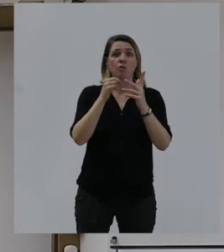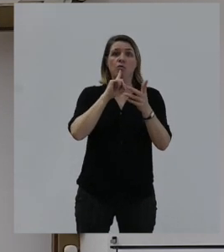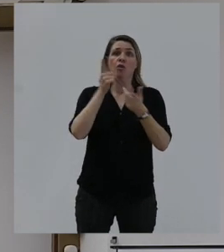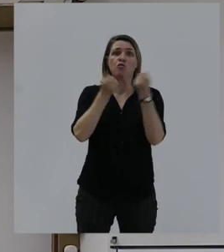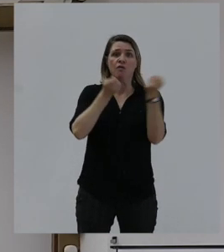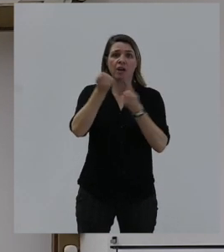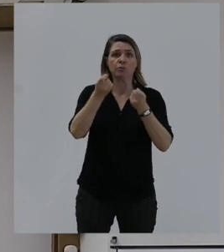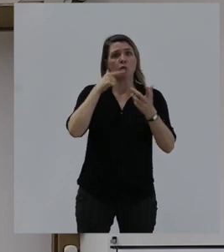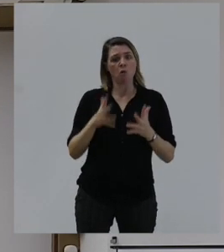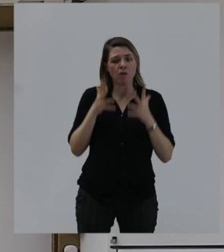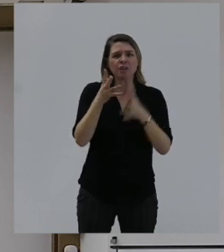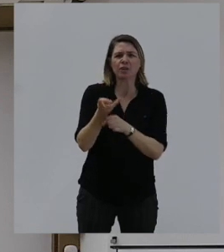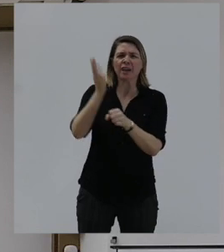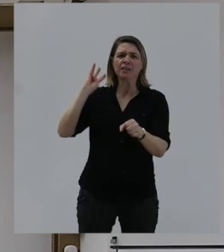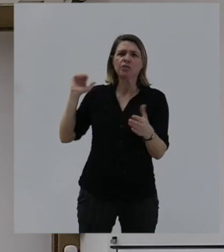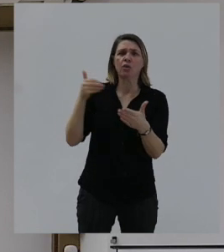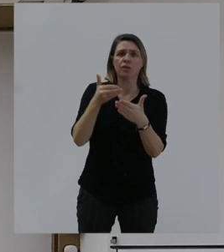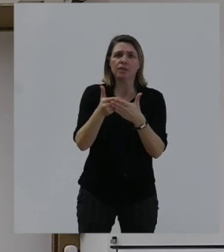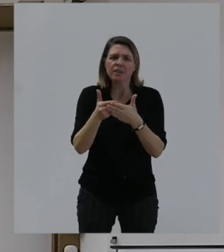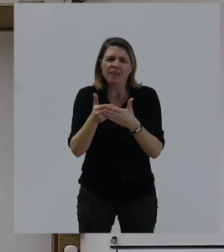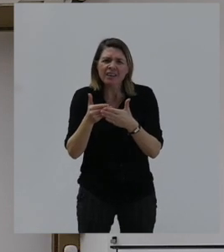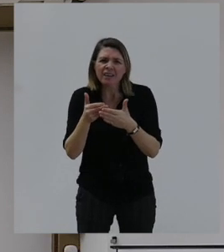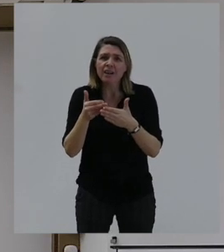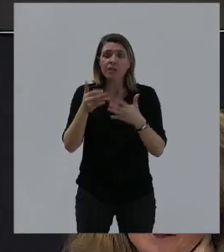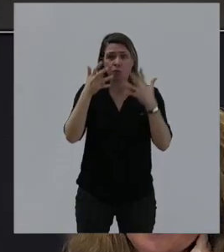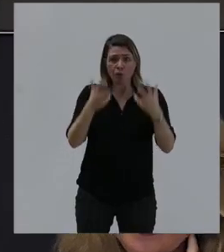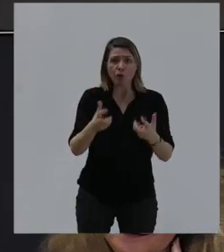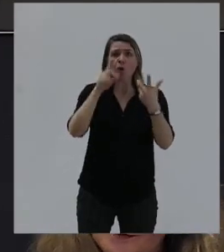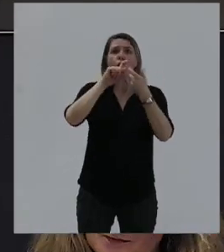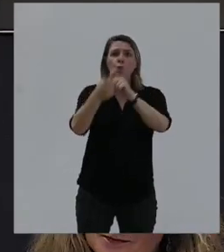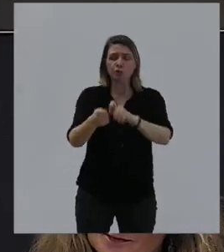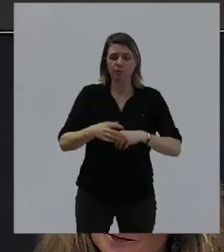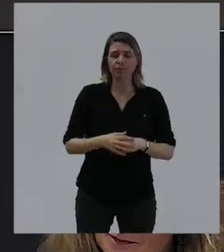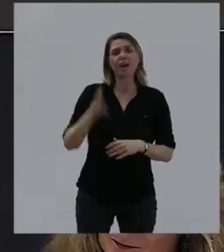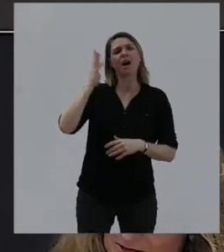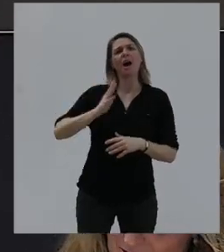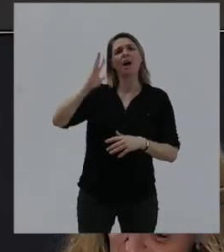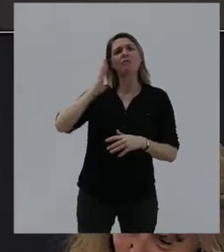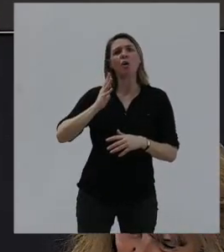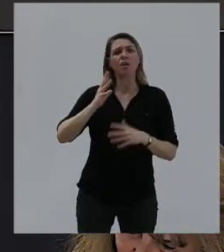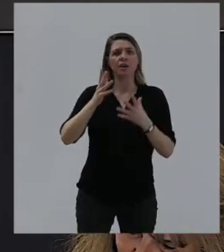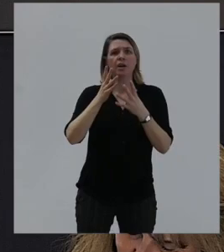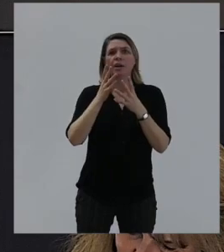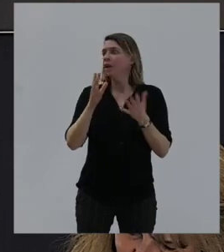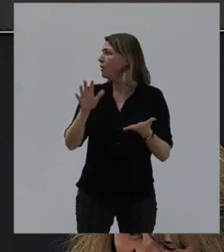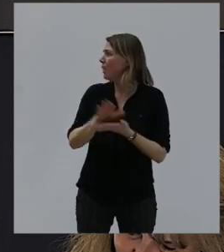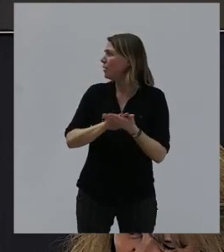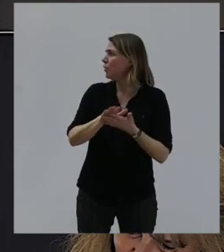notre engagement il y a 4 ans et nous avons souhaité marquer une rupture. Auparavant,